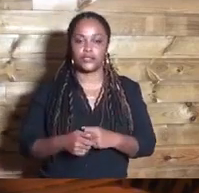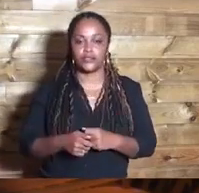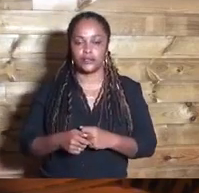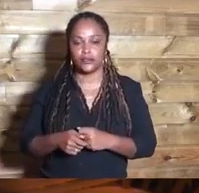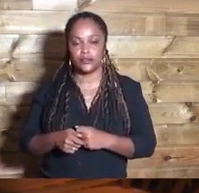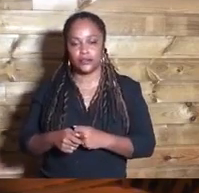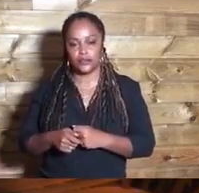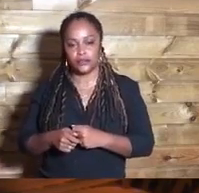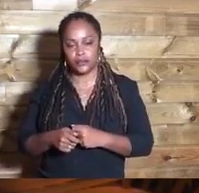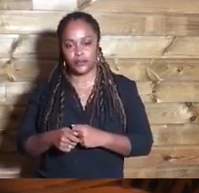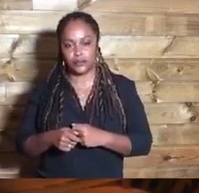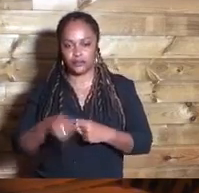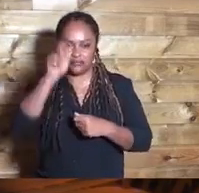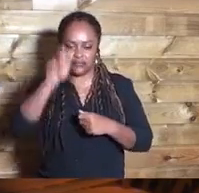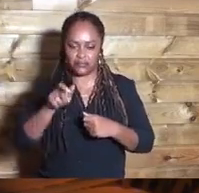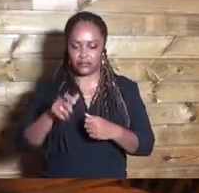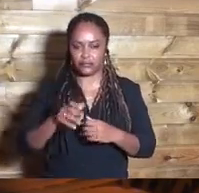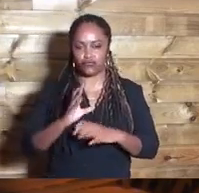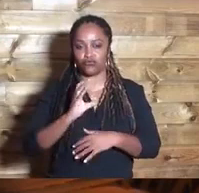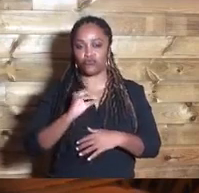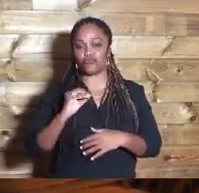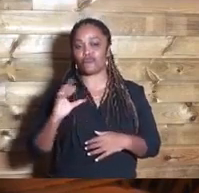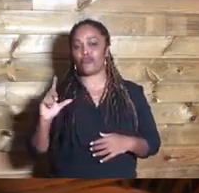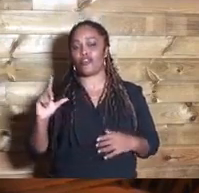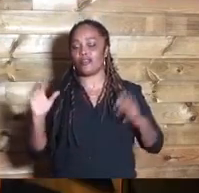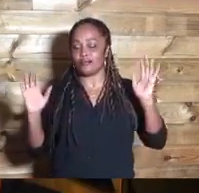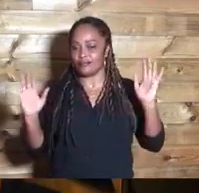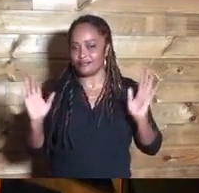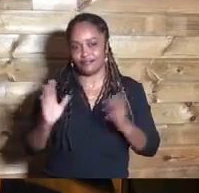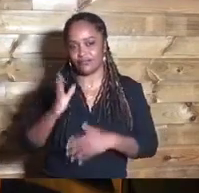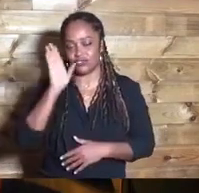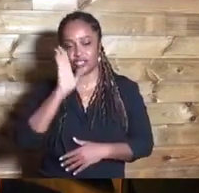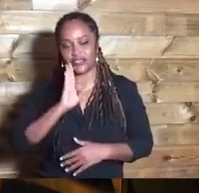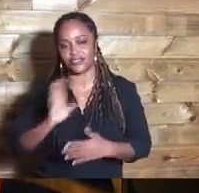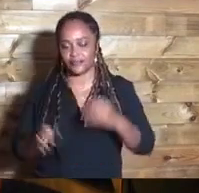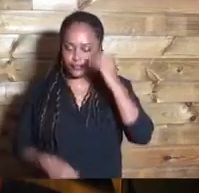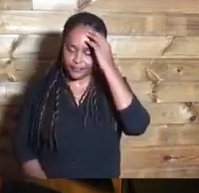choses, Sombourg qui coule, on peut dire.